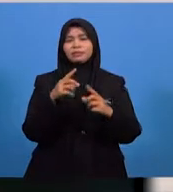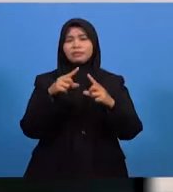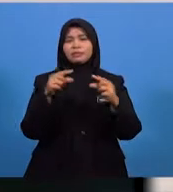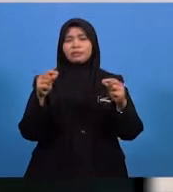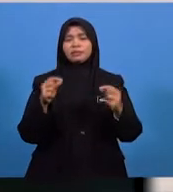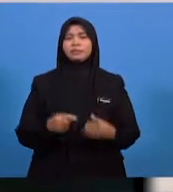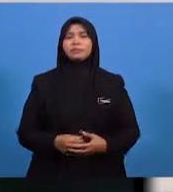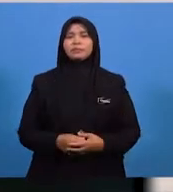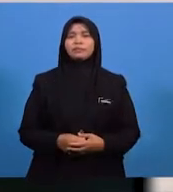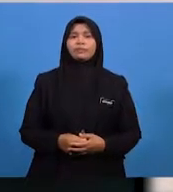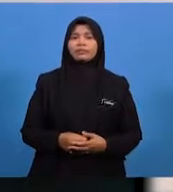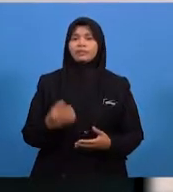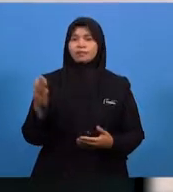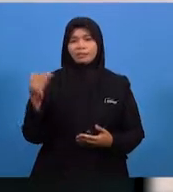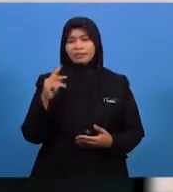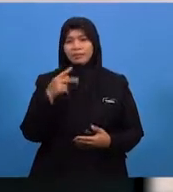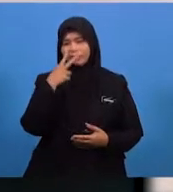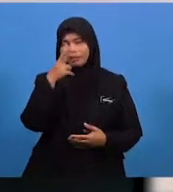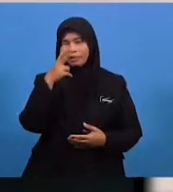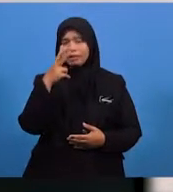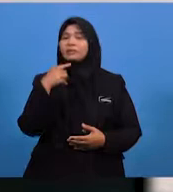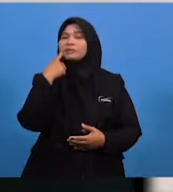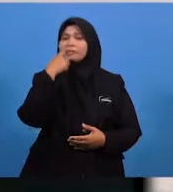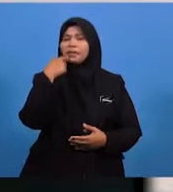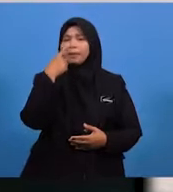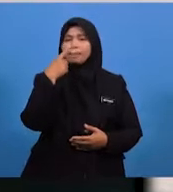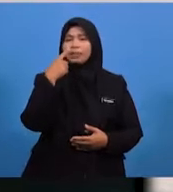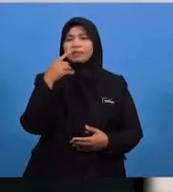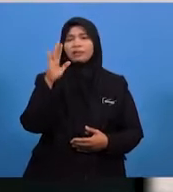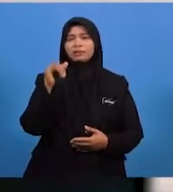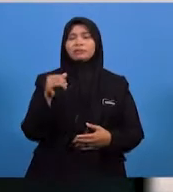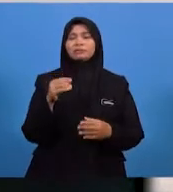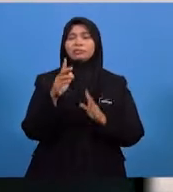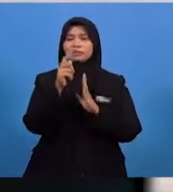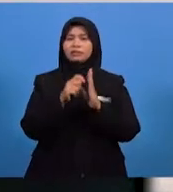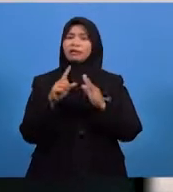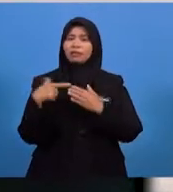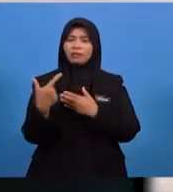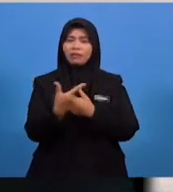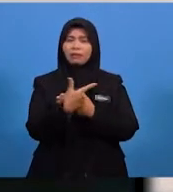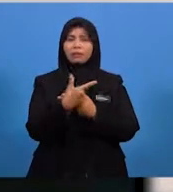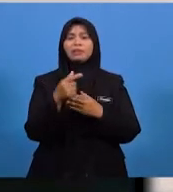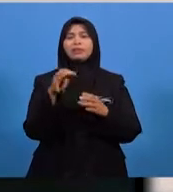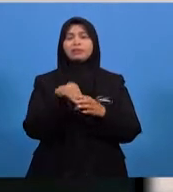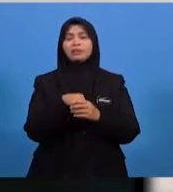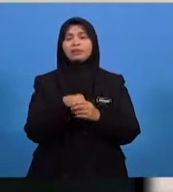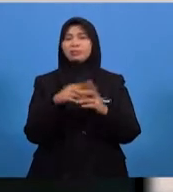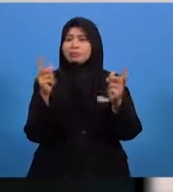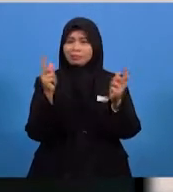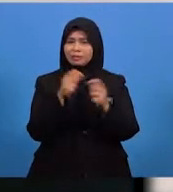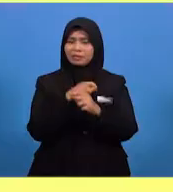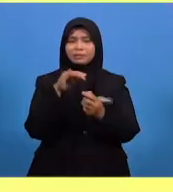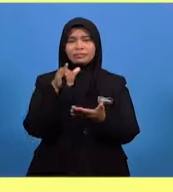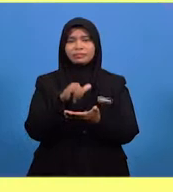mari kita lihat Siapakah yang terlibat dalam penentangan tersebut